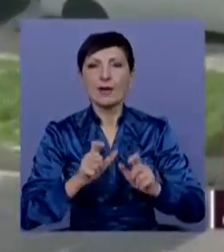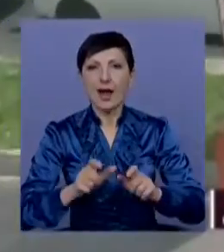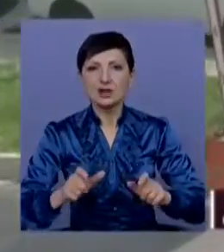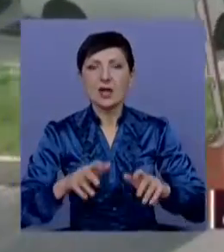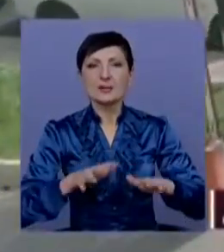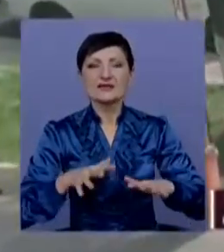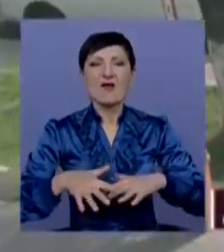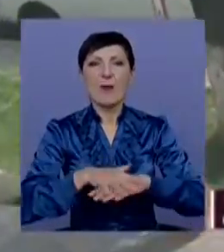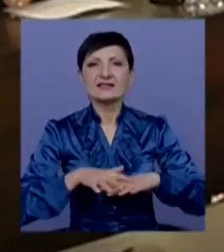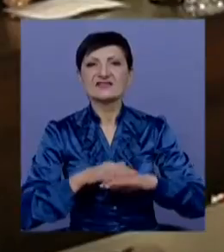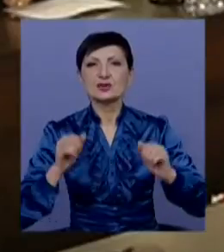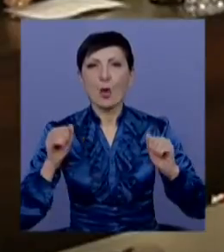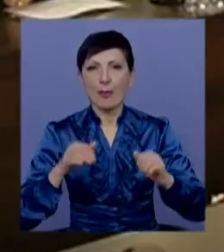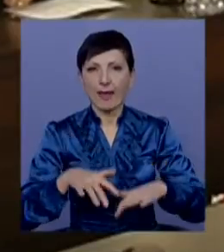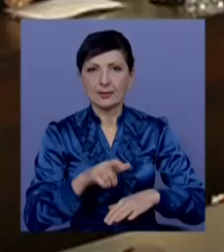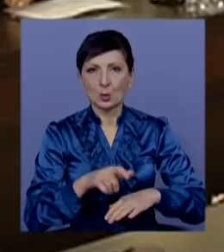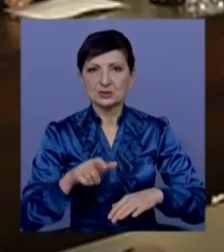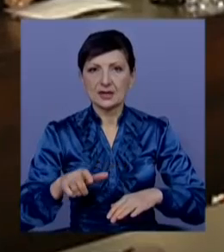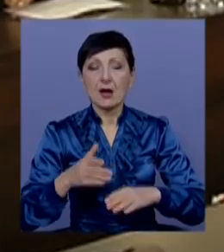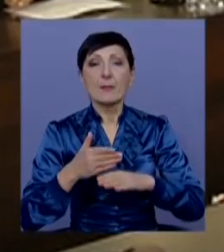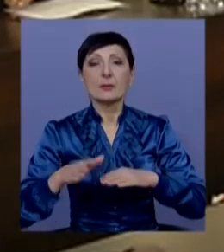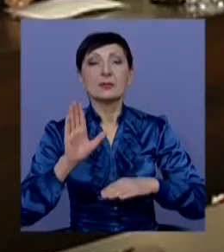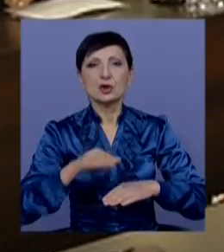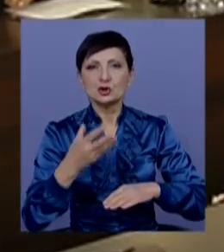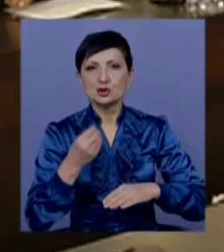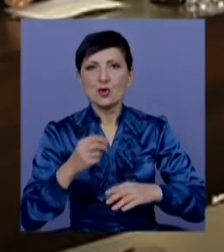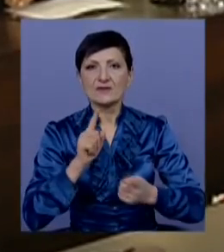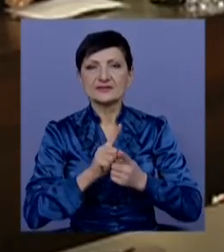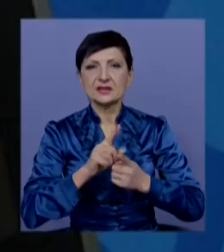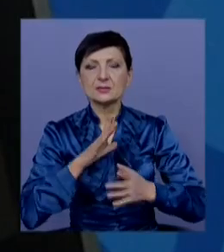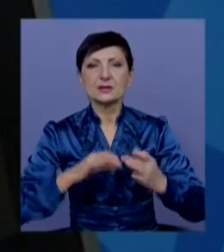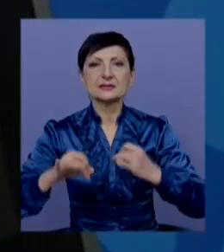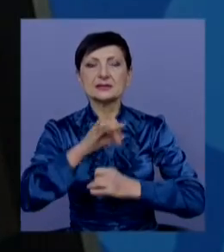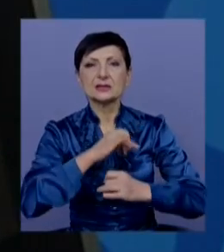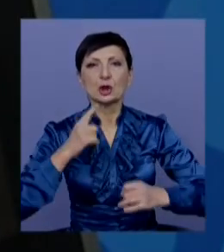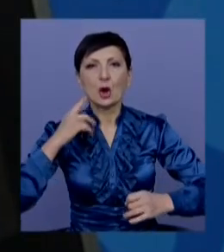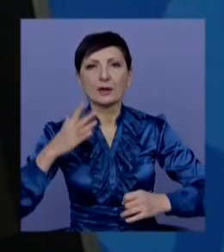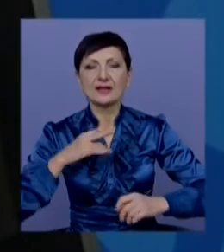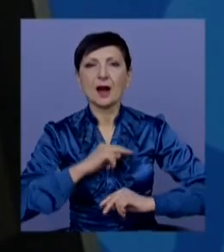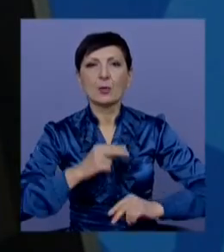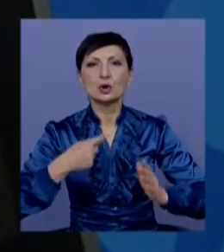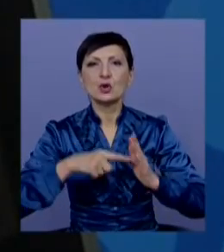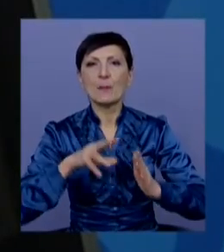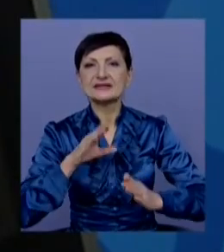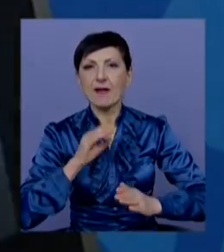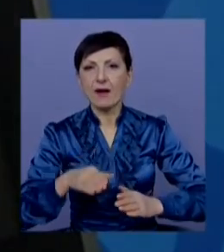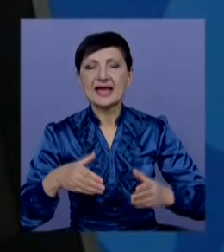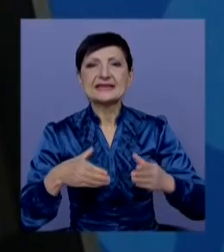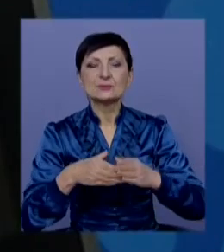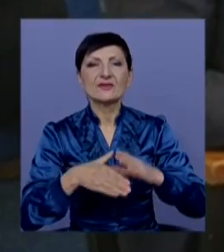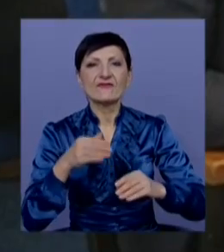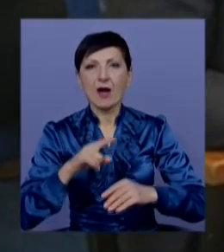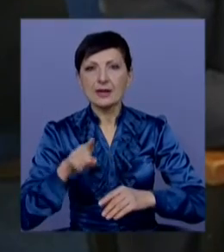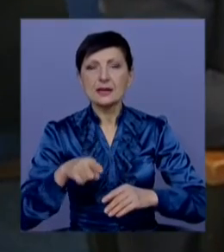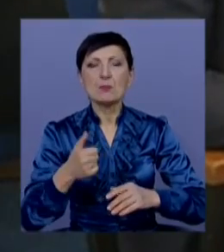местах массового скопления людей. Помимо этого, в ходе встречи заслушали доклады о работе городского маслихата, депутатской фракции и